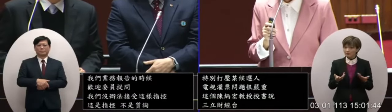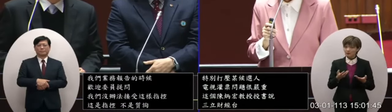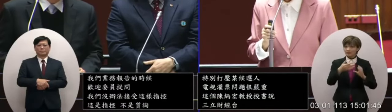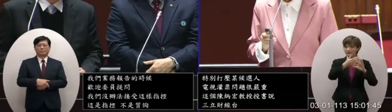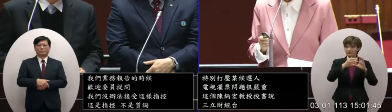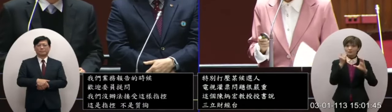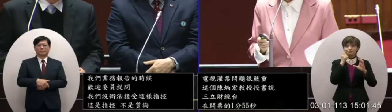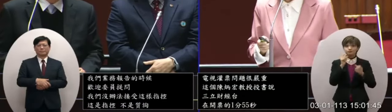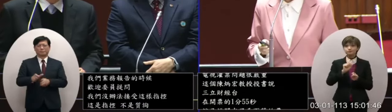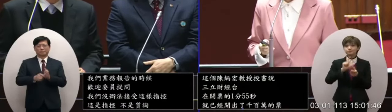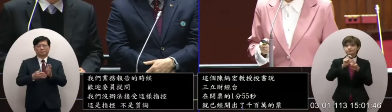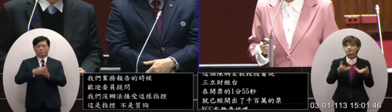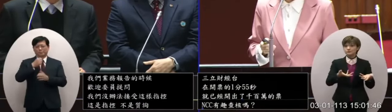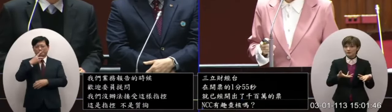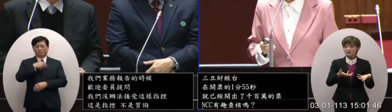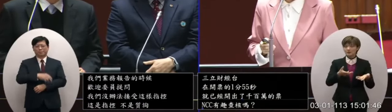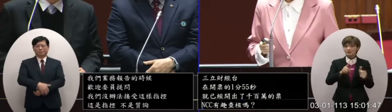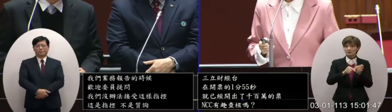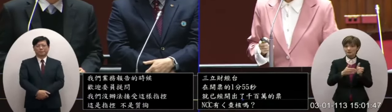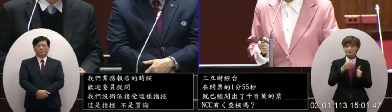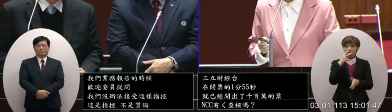的事情，